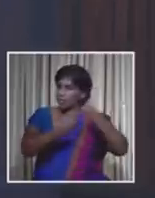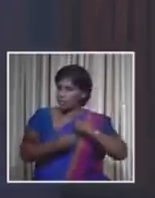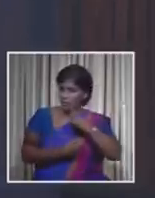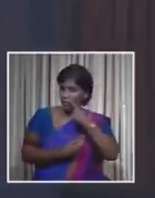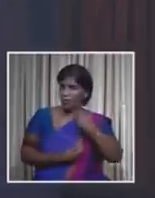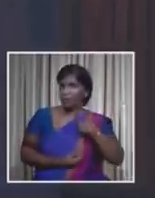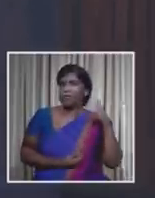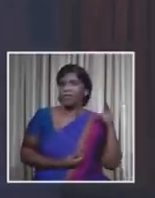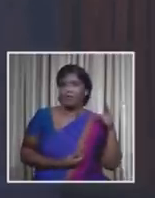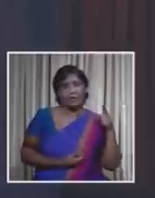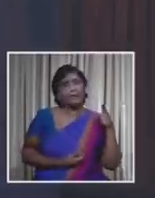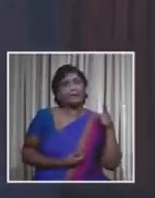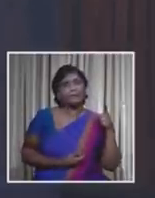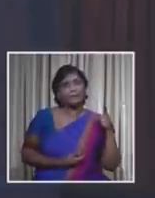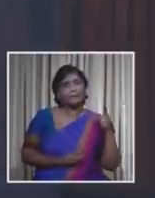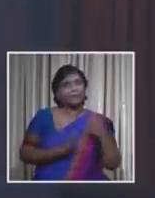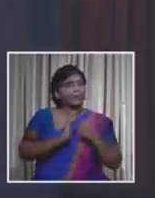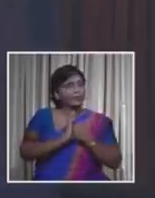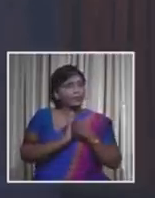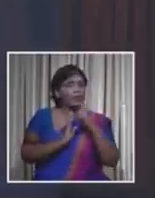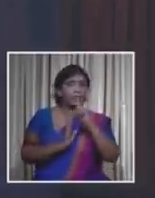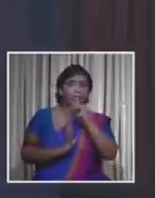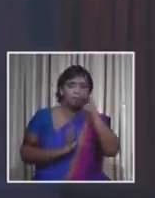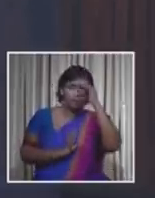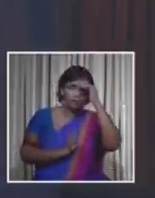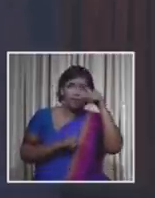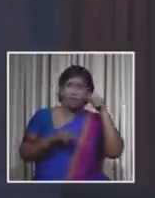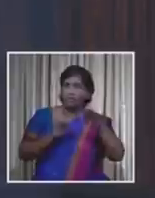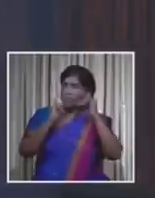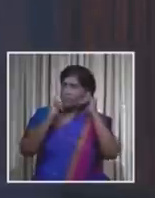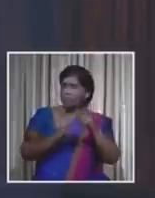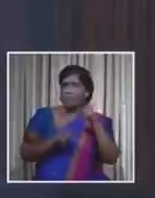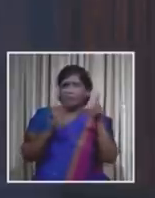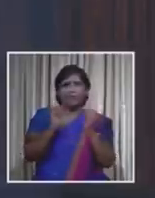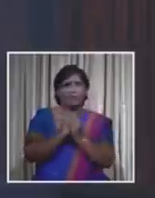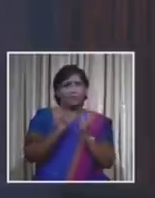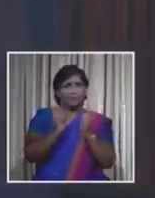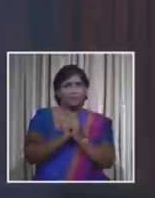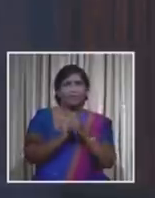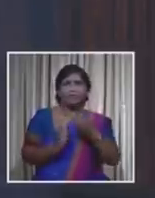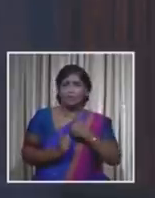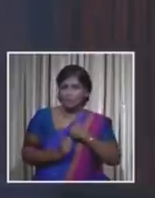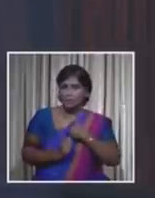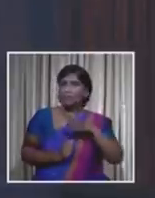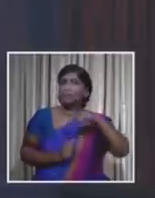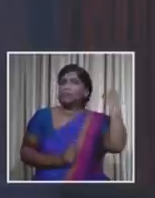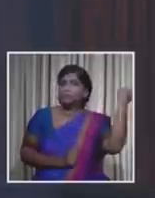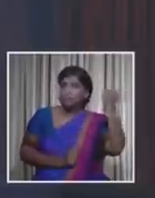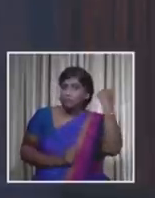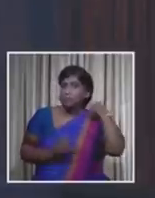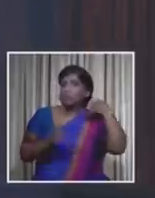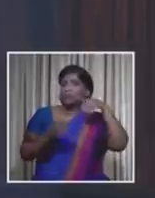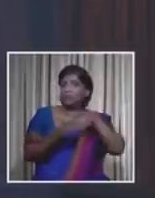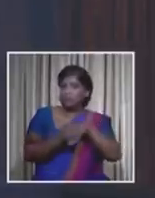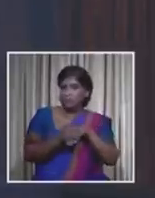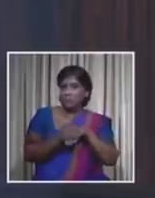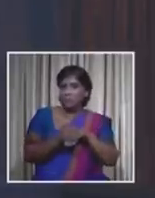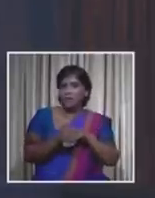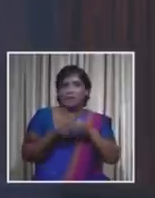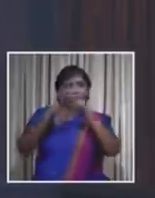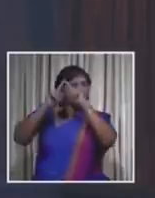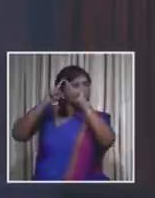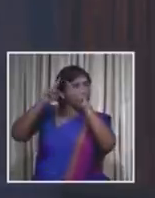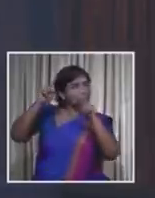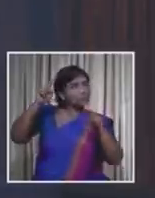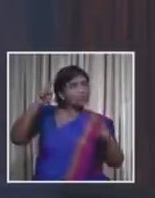ඒ නිසා ගරු කතානායකතුමනි මේ අසාධාරණ වැඩේ මම මගේ කතාව තුල උඩ ඉඳලා